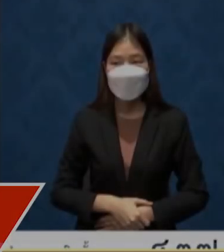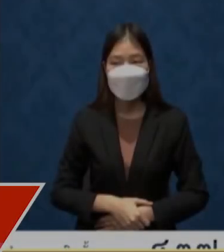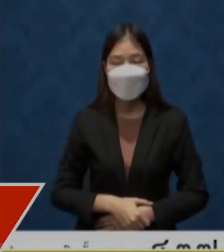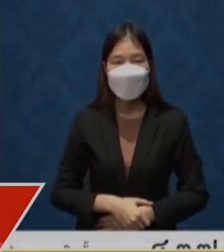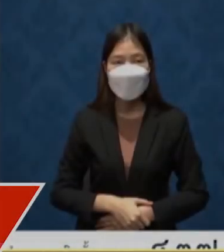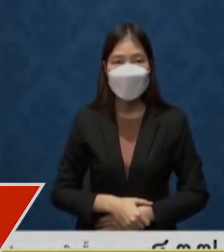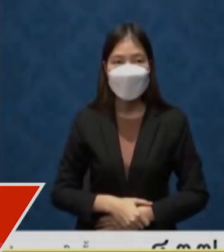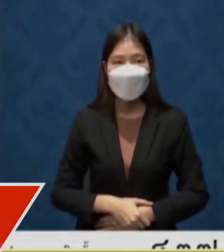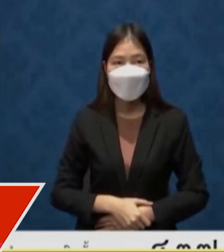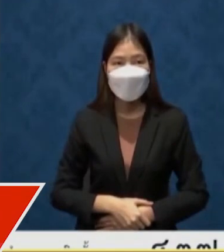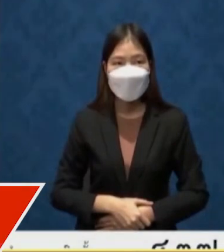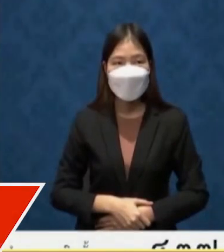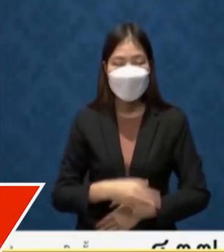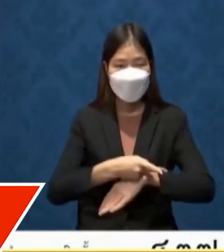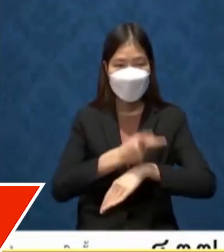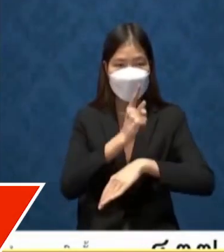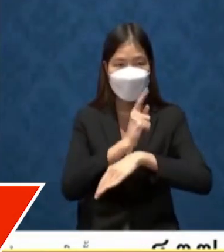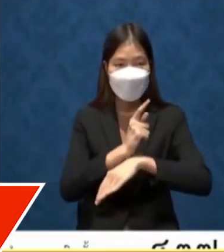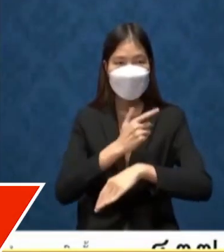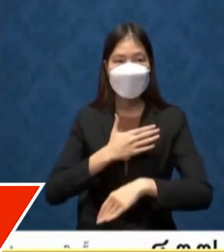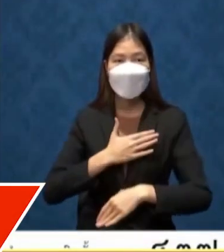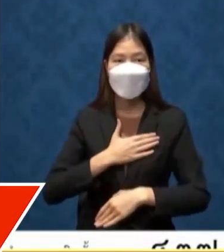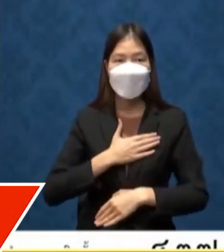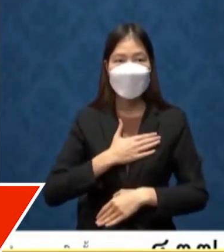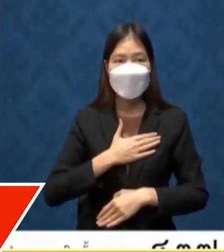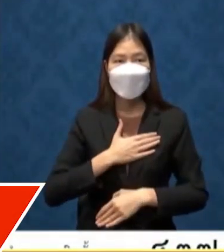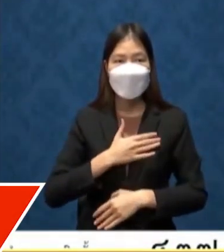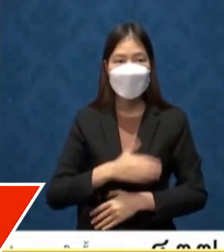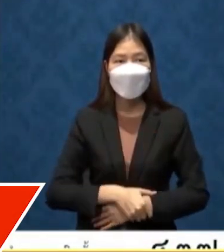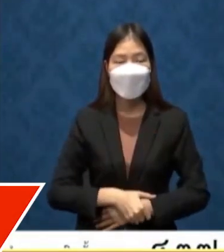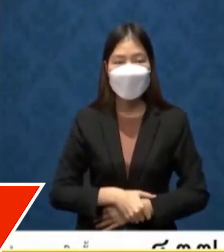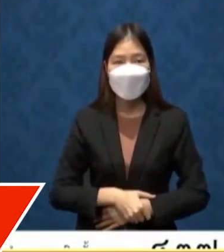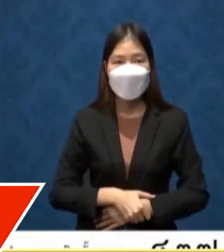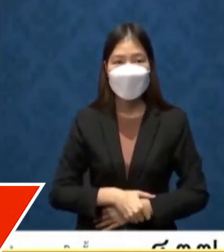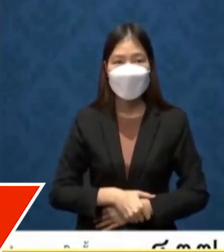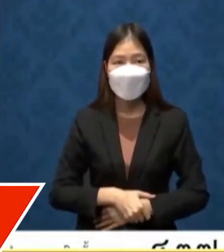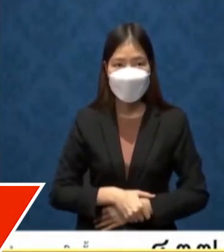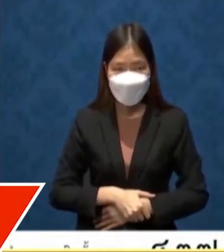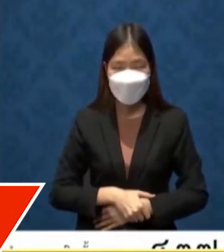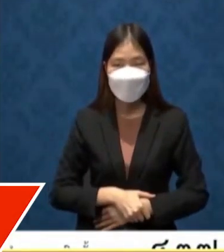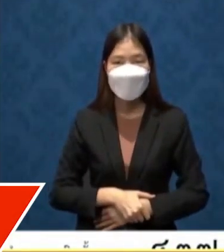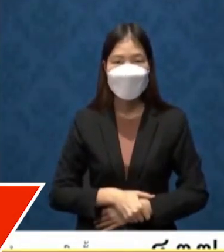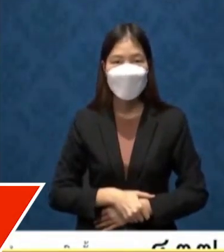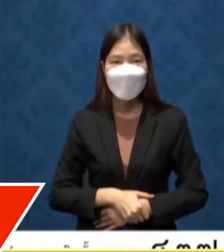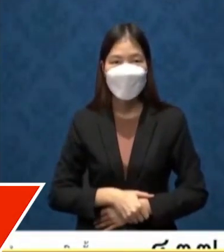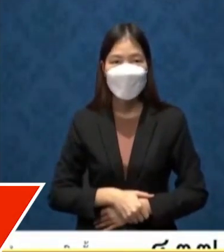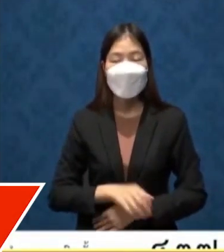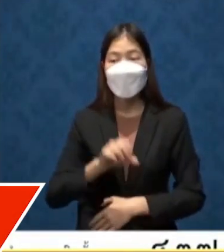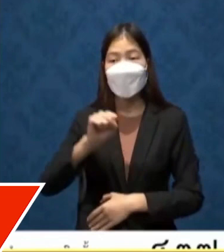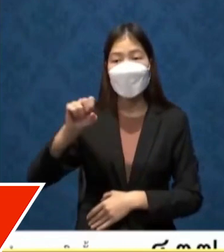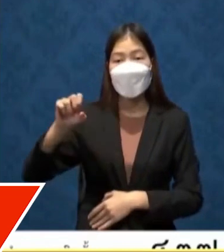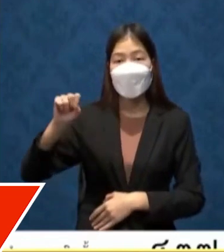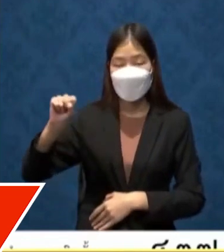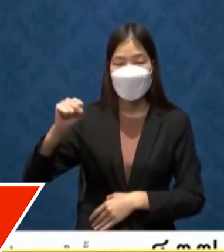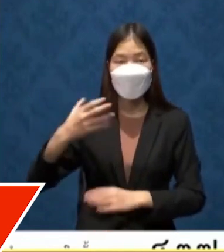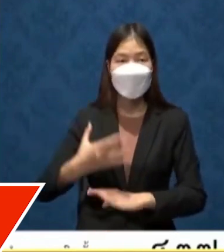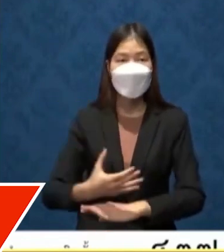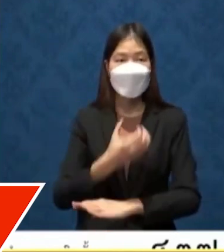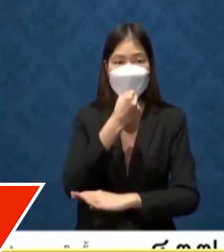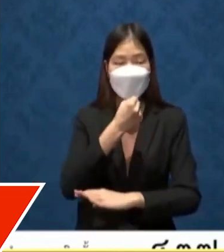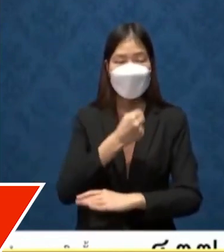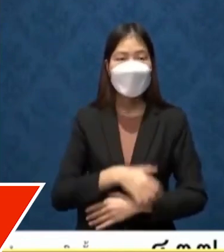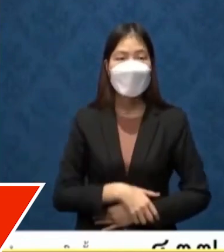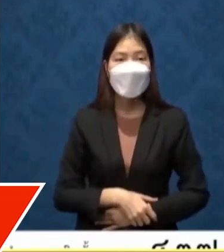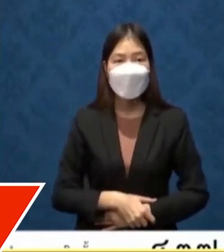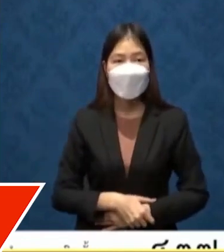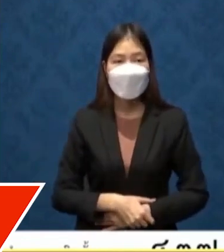เรียนประธานสภาที่เคารพรัฐีพัฒน์กุลเศรษฐสิทธิ์สมาชิกสภาผู้แทนราษฎรแบบบัญชีรายชื่อพรรคก้าวไกลท่านประธานครับร่